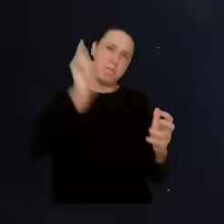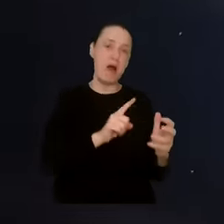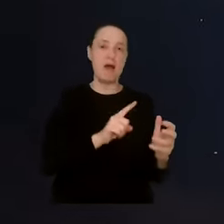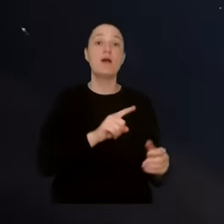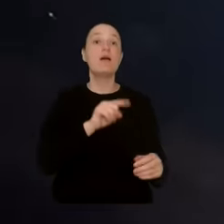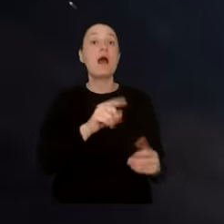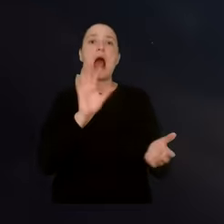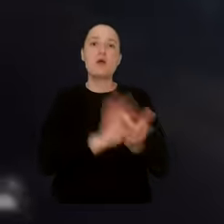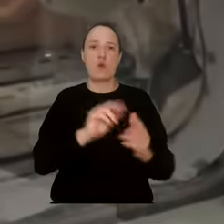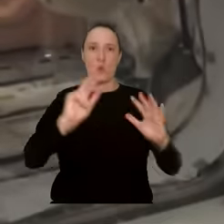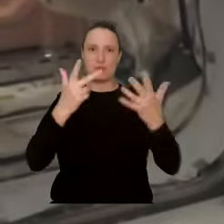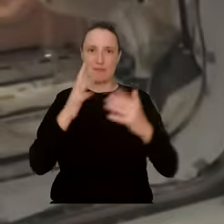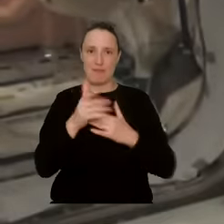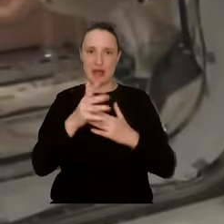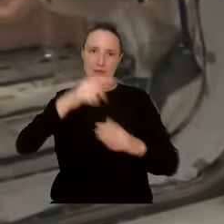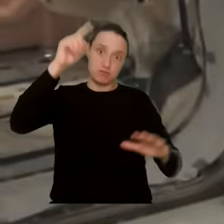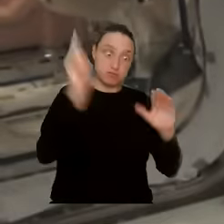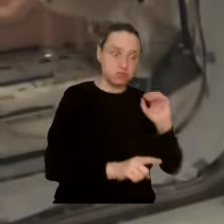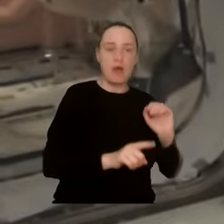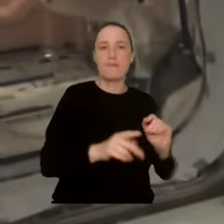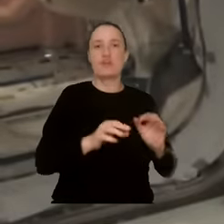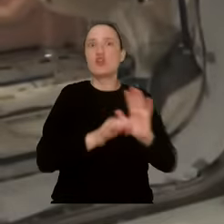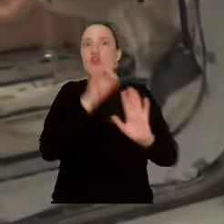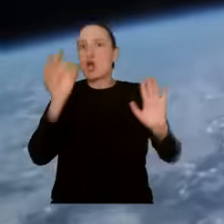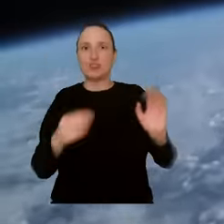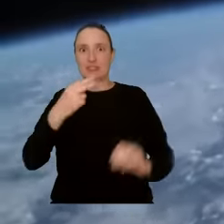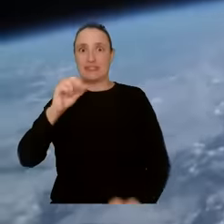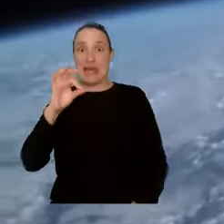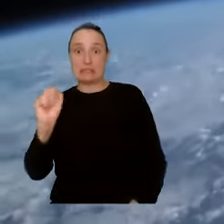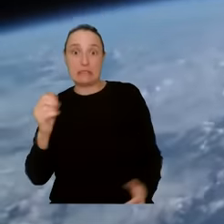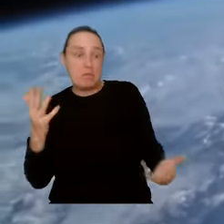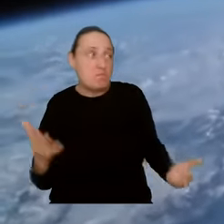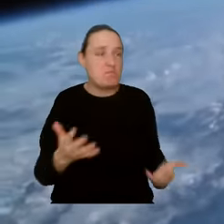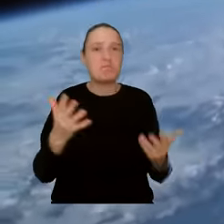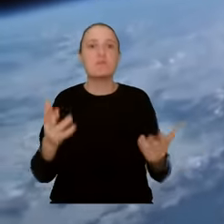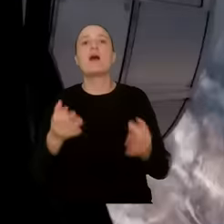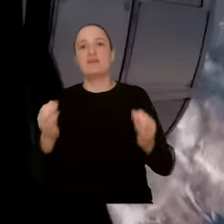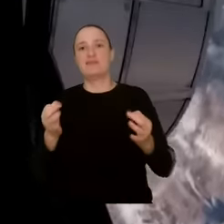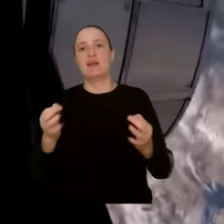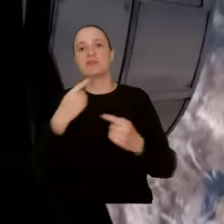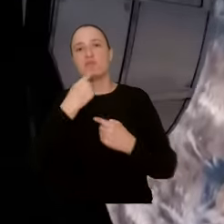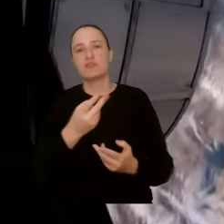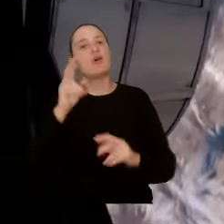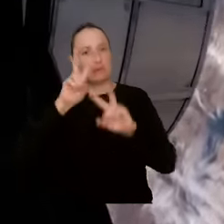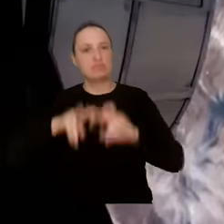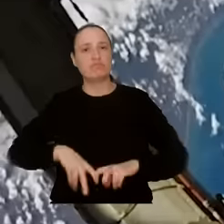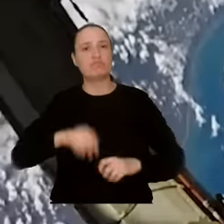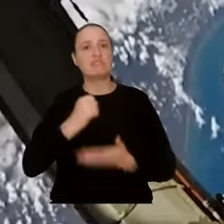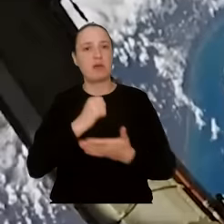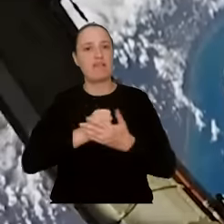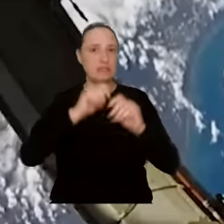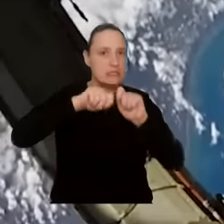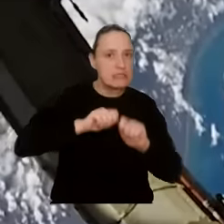doszło 8 marca, ale najwidoczniej do dziś NASA nie mogła się pozbierać po tym uderzeniu. Dopiero teraz zapowiedziała zbadanie sprawy i